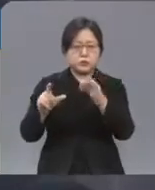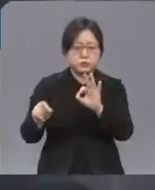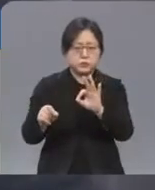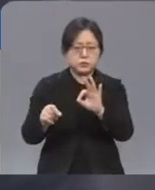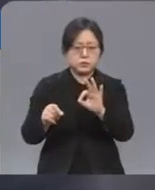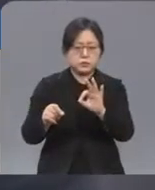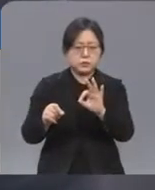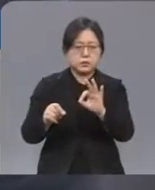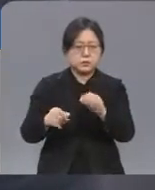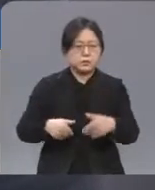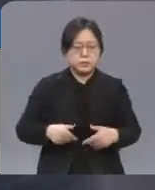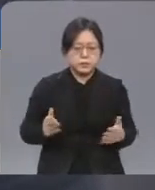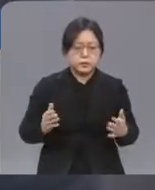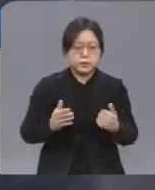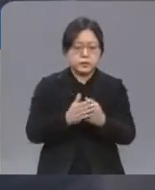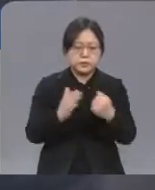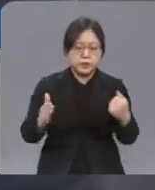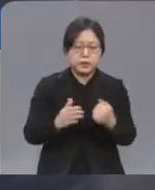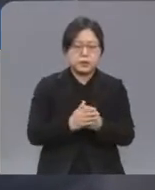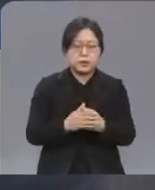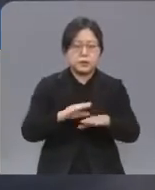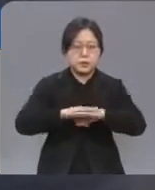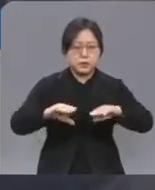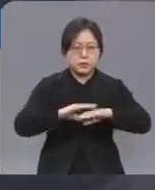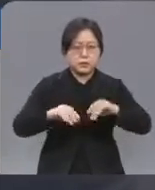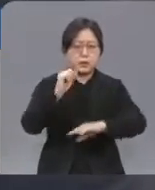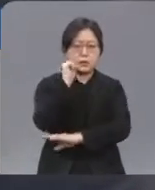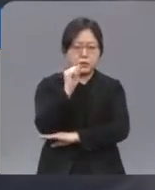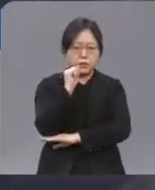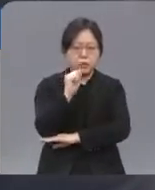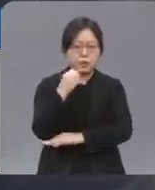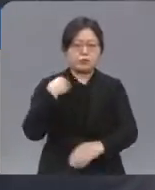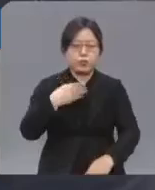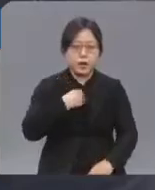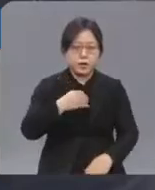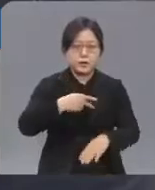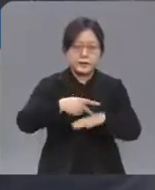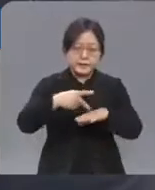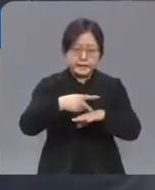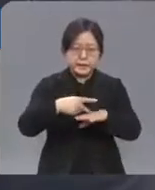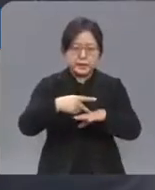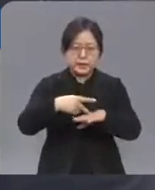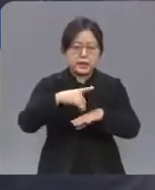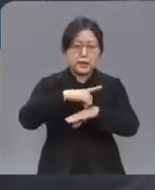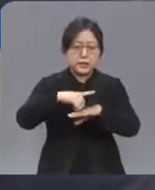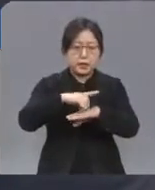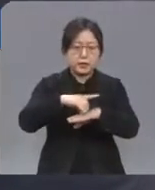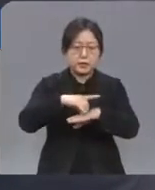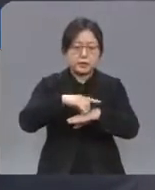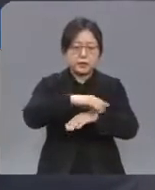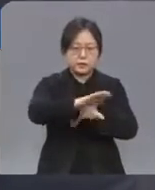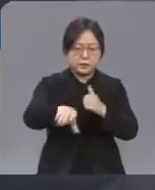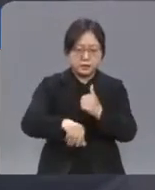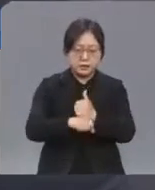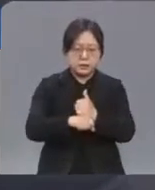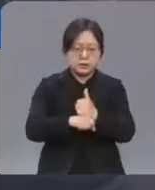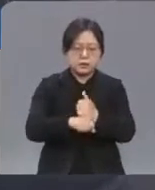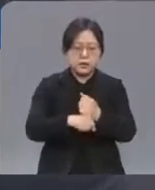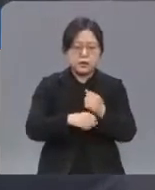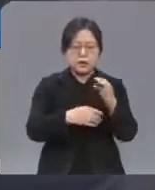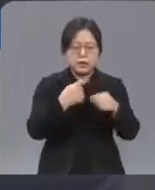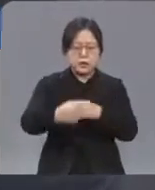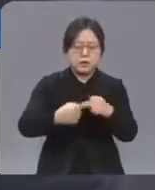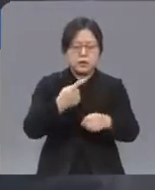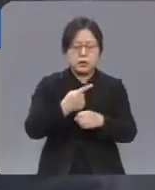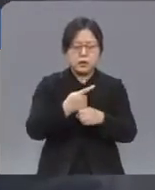필요가 없어요. 그거를 해소하기 위해서 영암, 무안, 신안, 해남 그렇게 엮어가면 연중